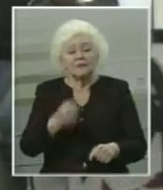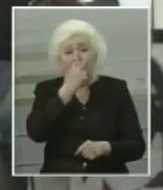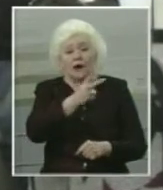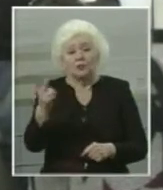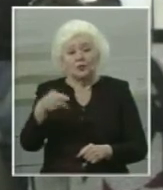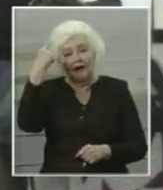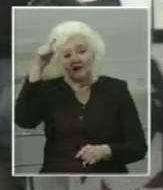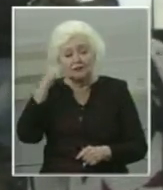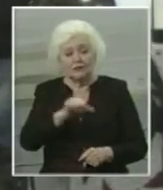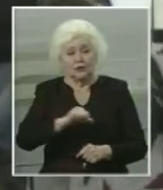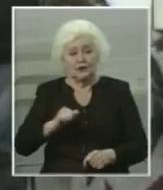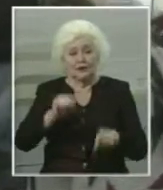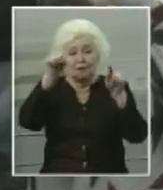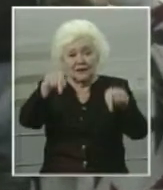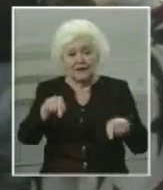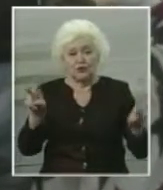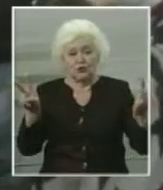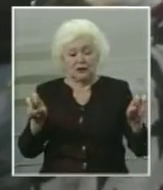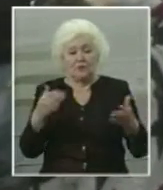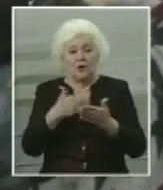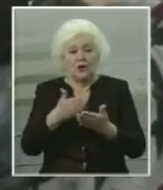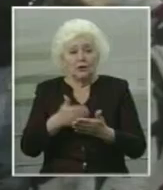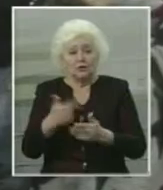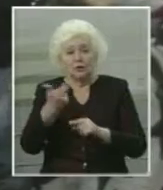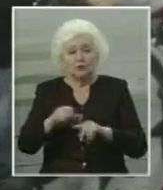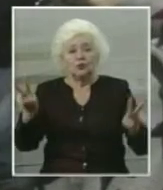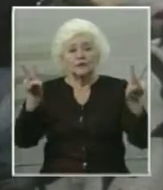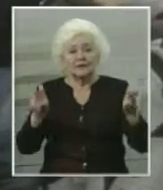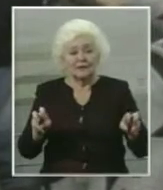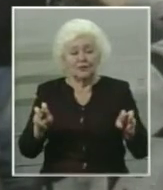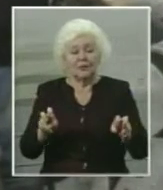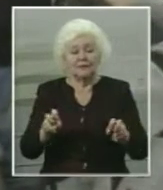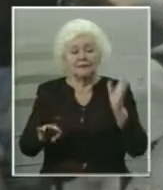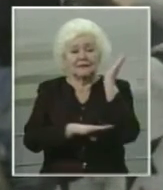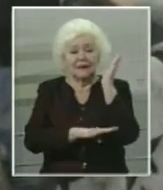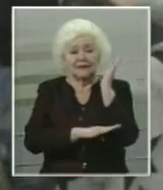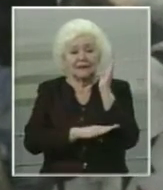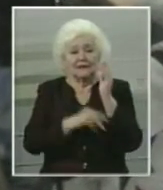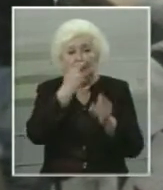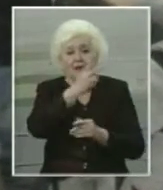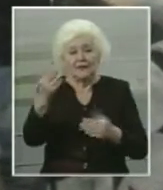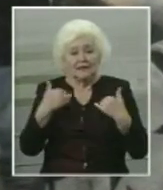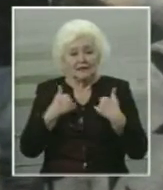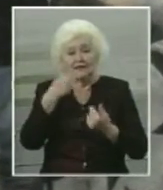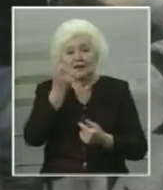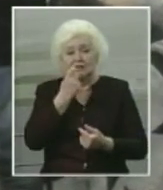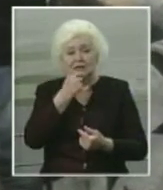побачити її творчість саме на цю тему. Тобто от дуже символічно дерево в виді наших писанок,